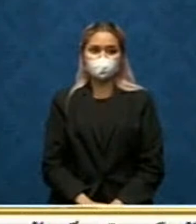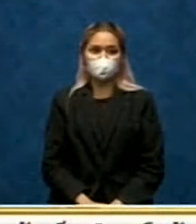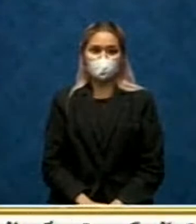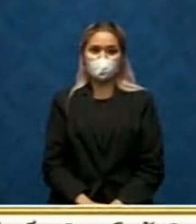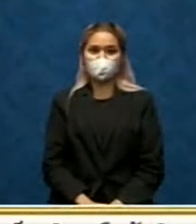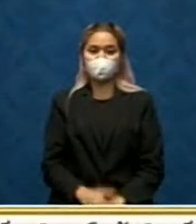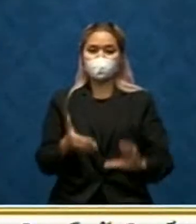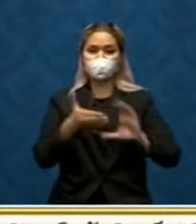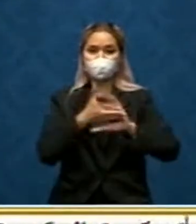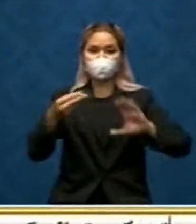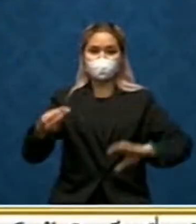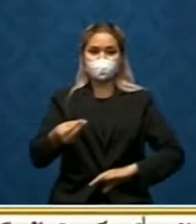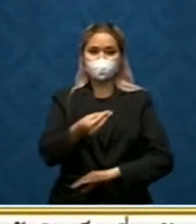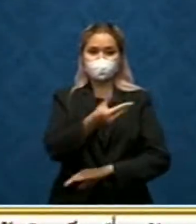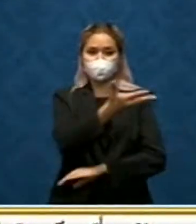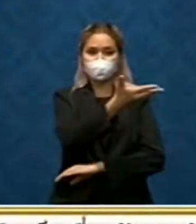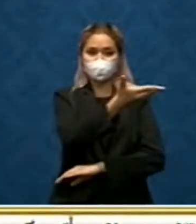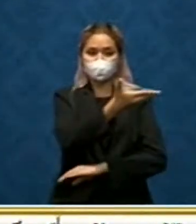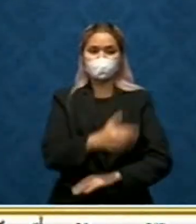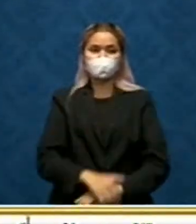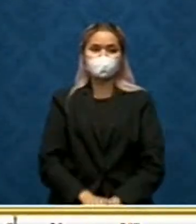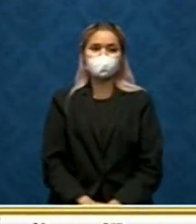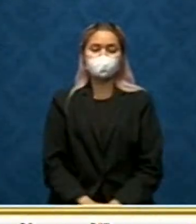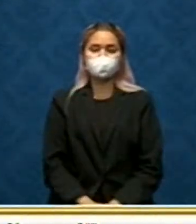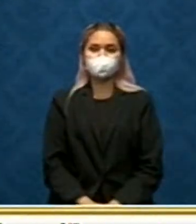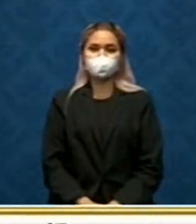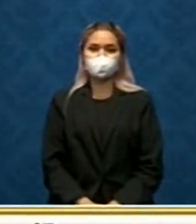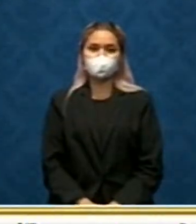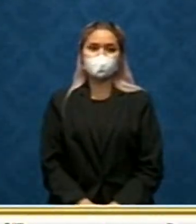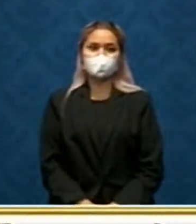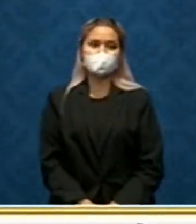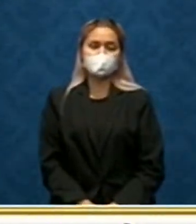ขอส assim ต่ไปครับปฏิรูป